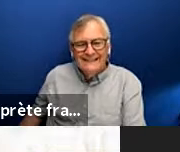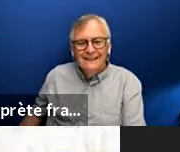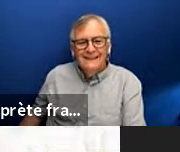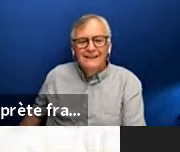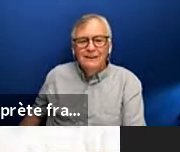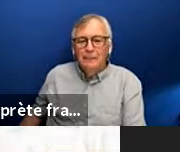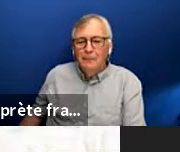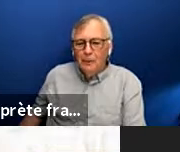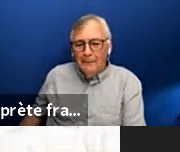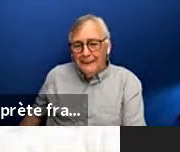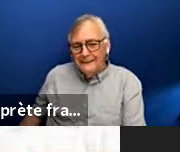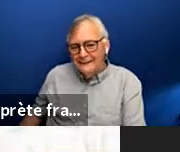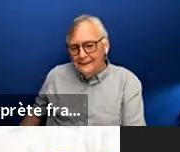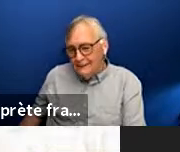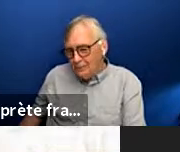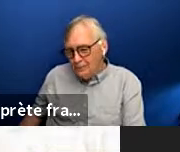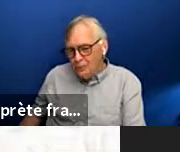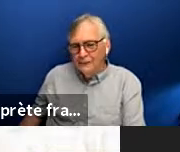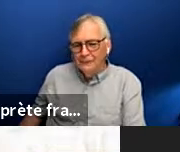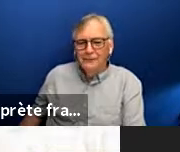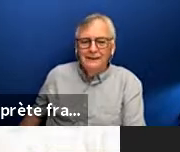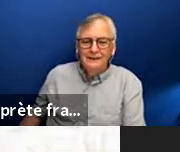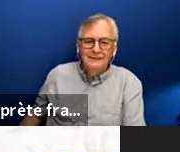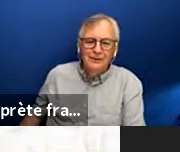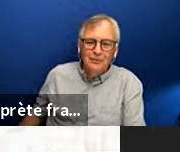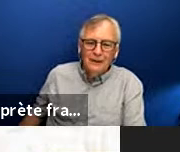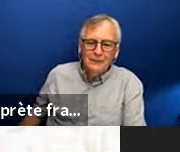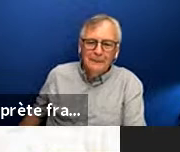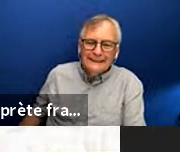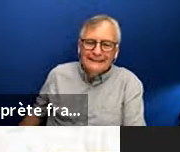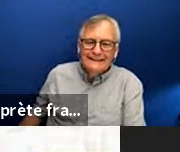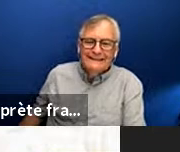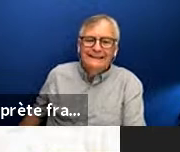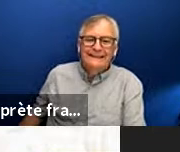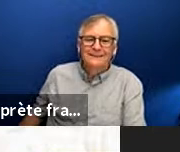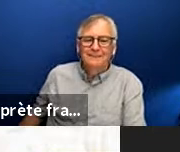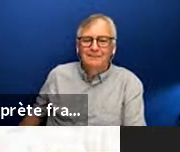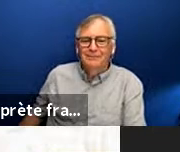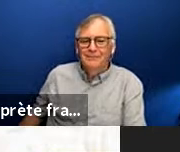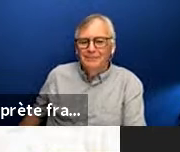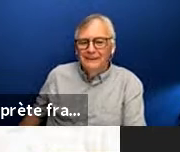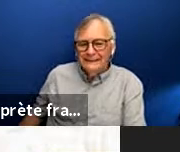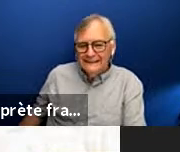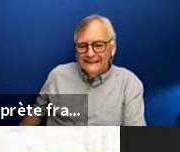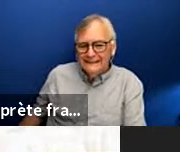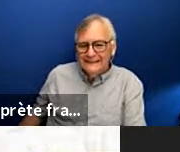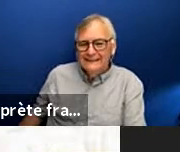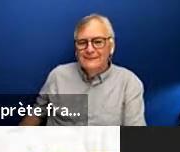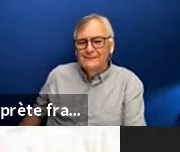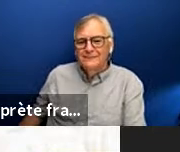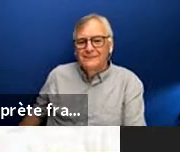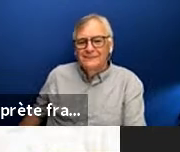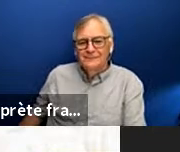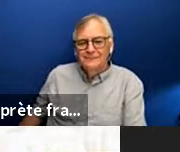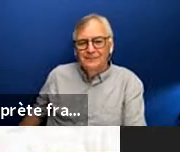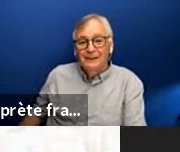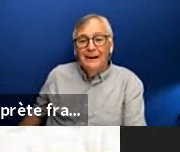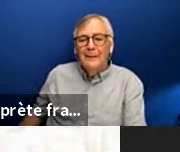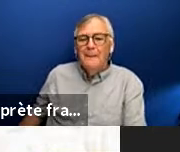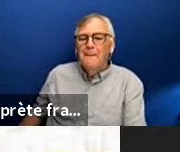Merci. Je ne sais pas comment embrasser. Pas tout à fait, mais nuance. Merci. Merci.